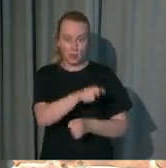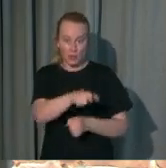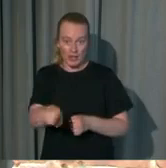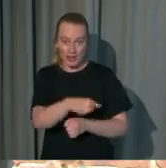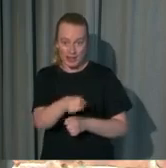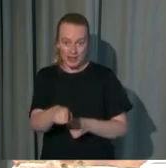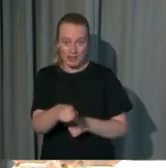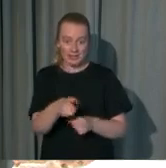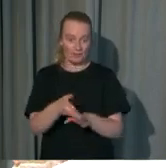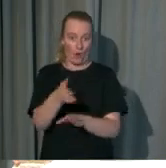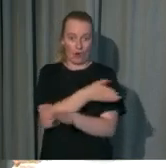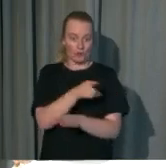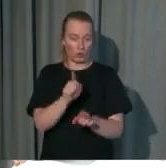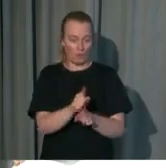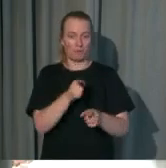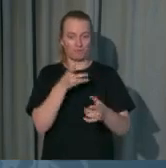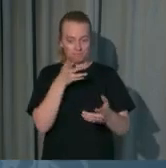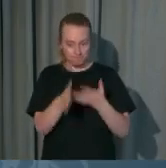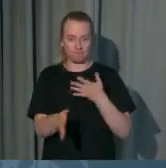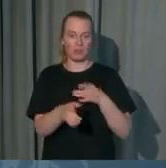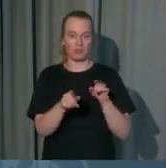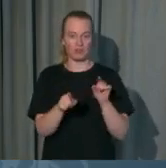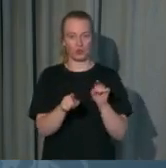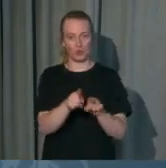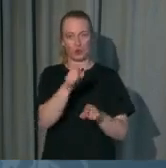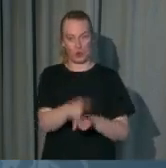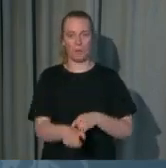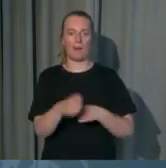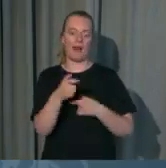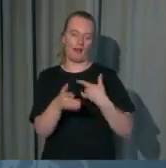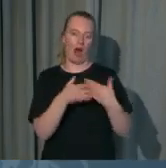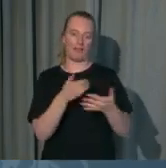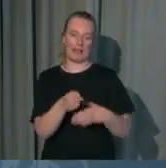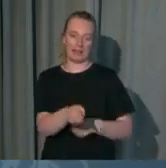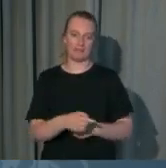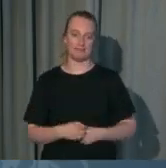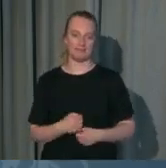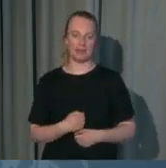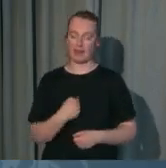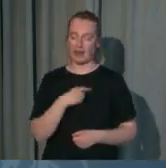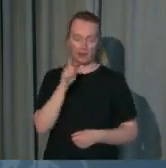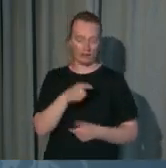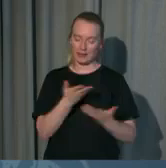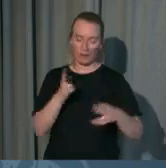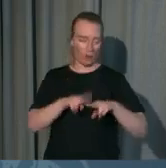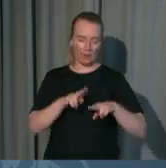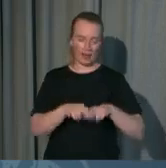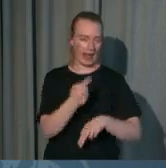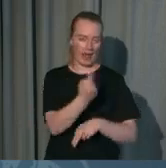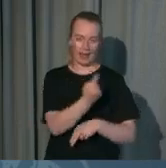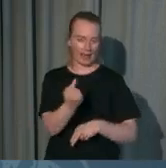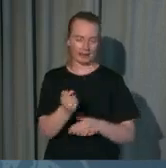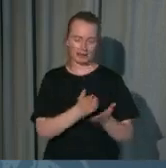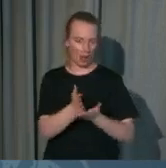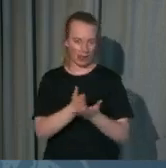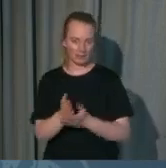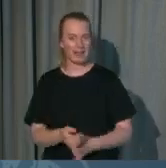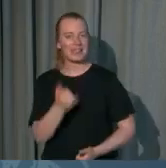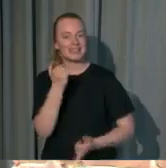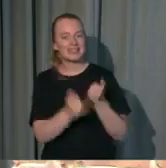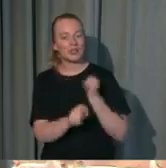3 handlingene her. Ja, men jeg kan ikke gå inn og kommentere de konkrete enkeltsakene. Så bare siste spørsmål